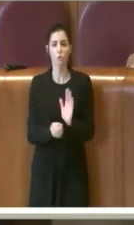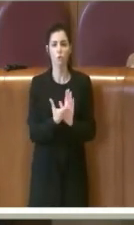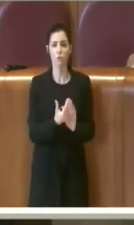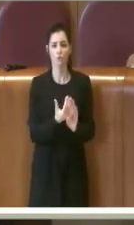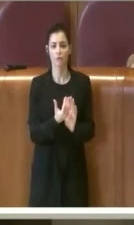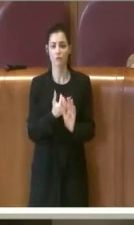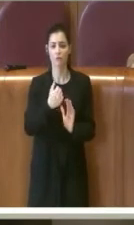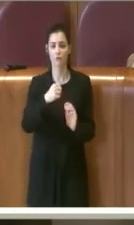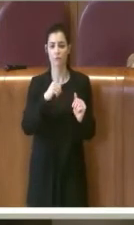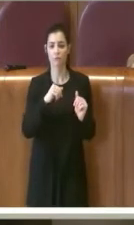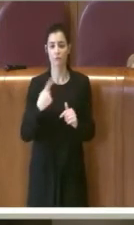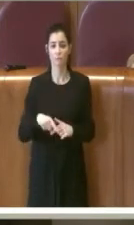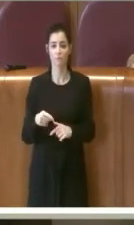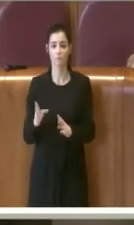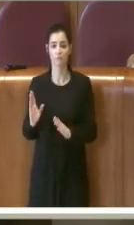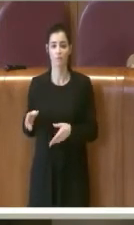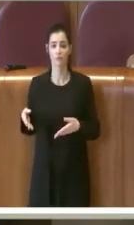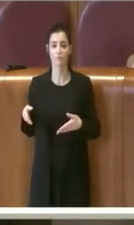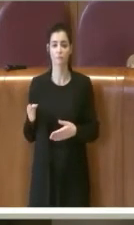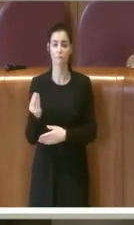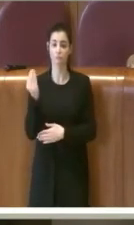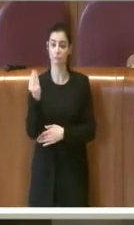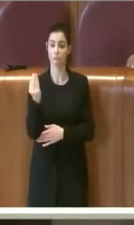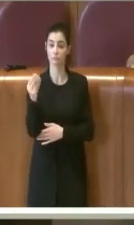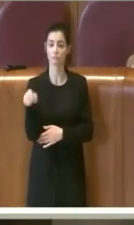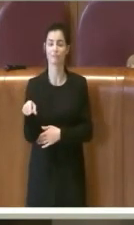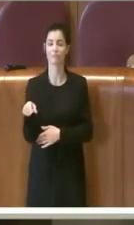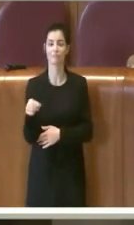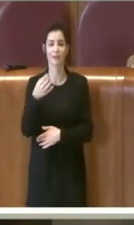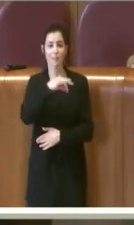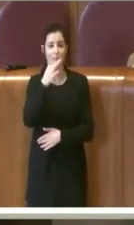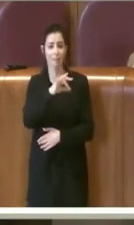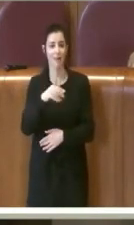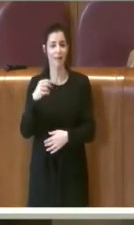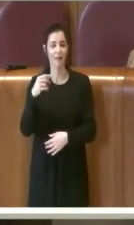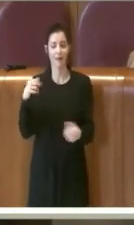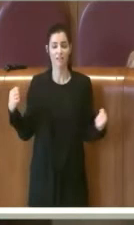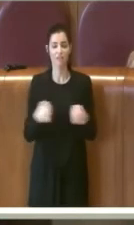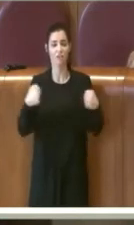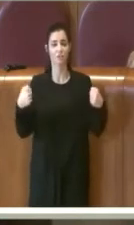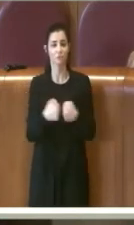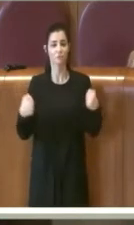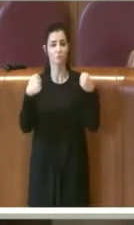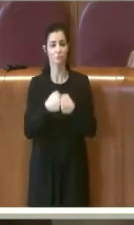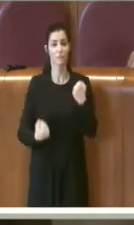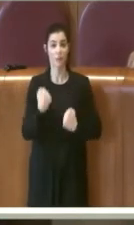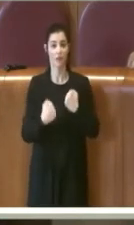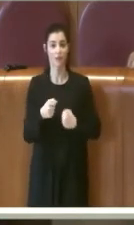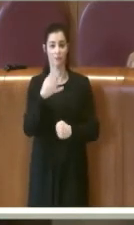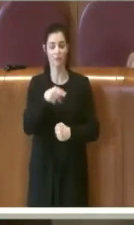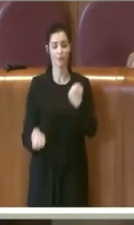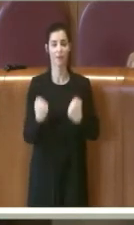perché purtroppo lì, in quei tratti che avevamo segnalato, ci sono frequentissimi incidenti stradali perché ci sono automobilisti